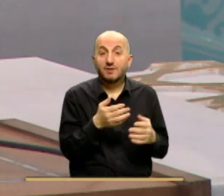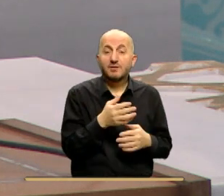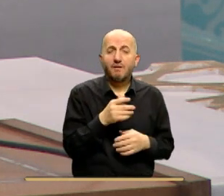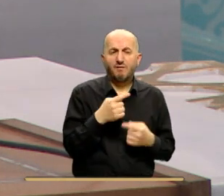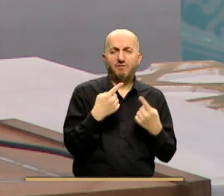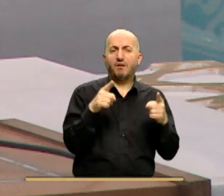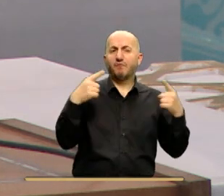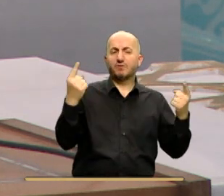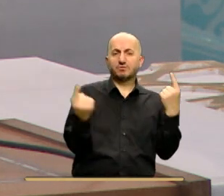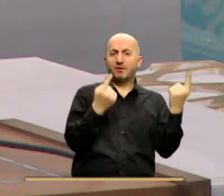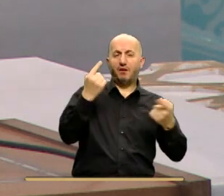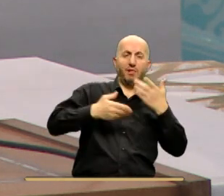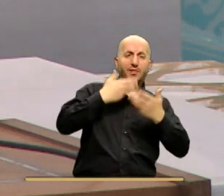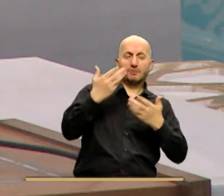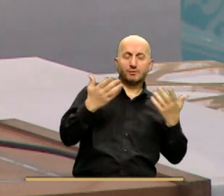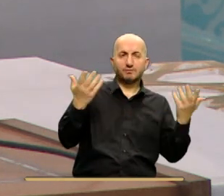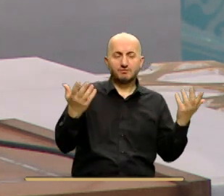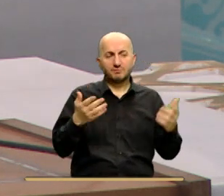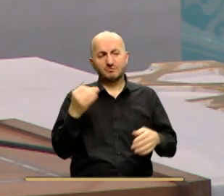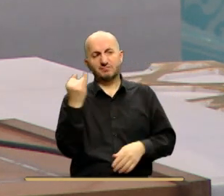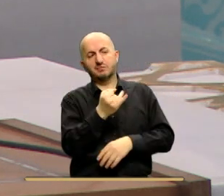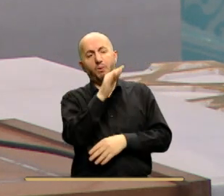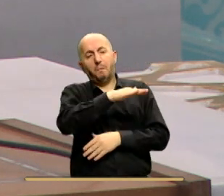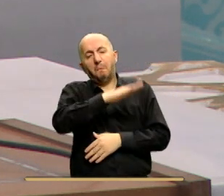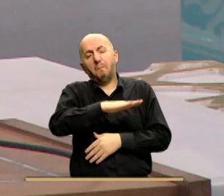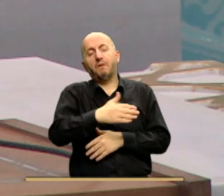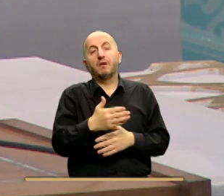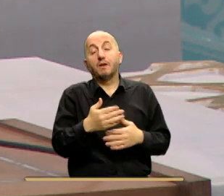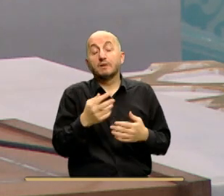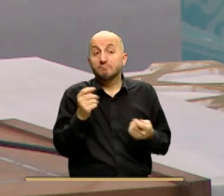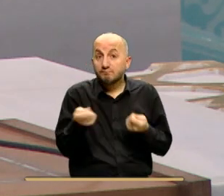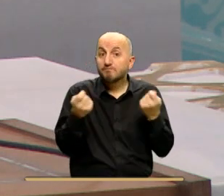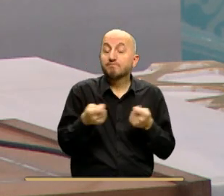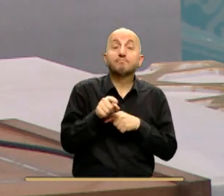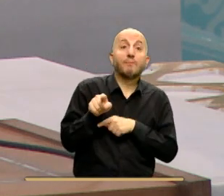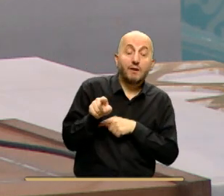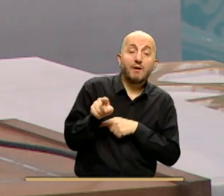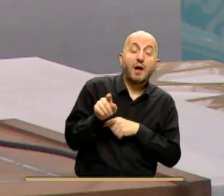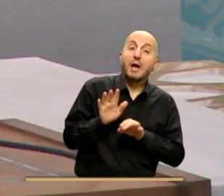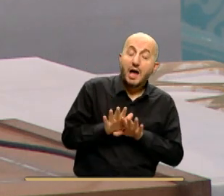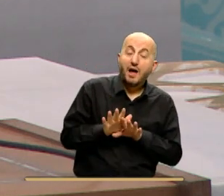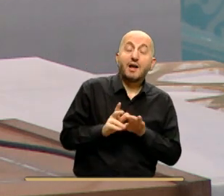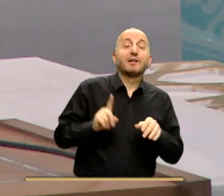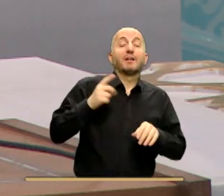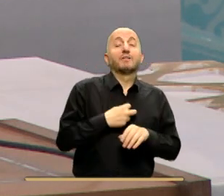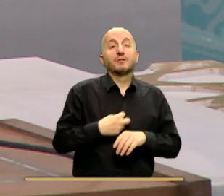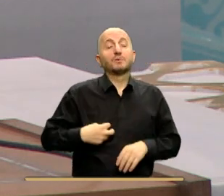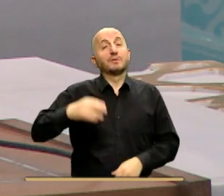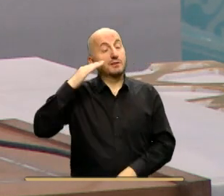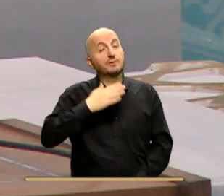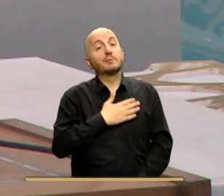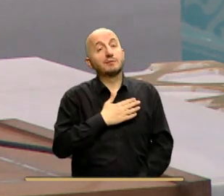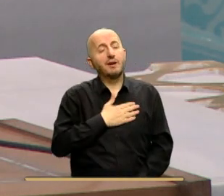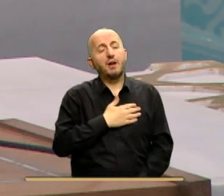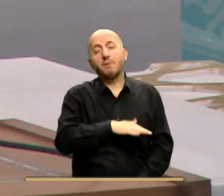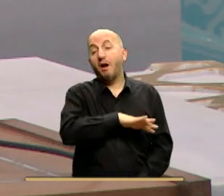garip şeylerden bahsediyor falan diyerek onu hor ve hakir görmeye çalışmadılar mı? Ama Allah Resulü Aleyhisselatü Vesselam